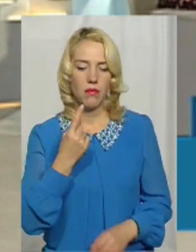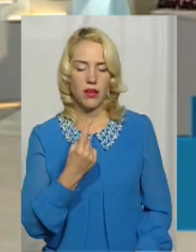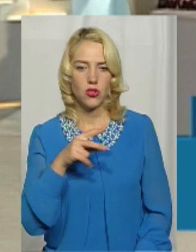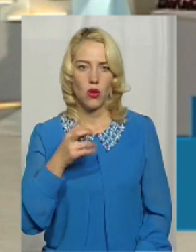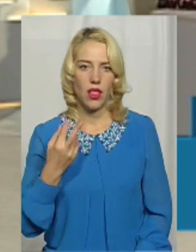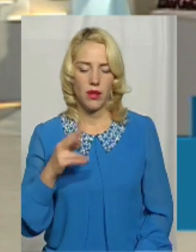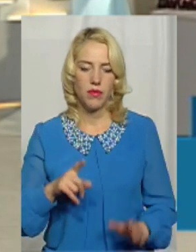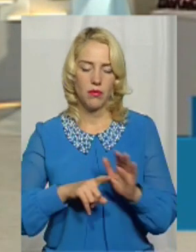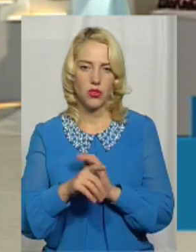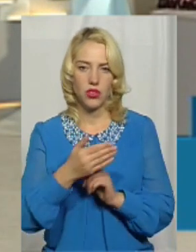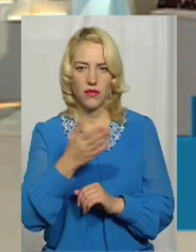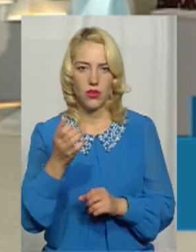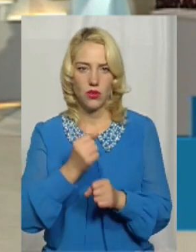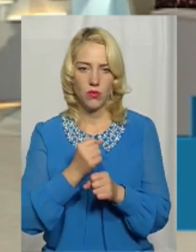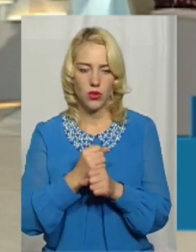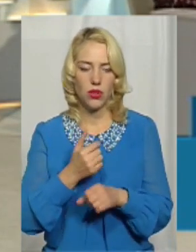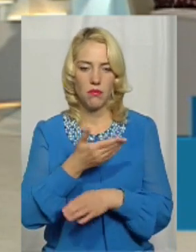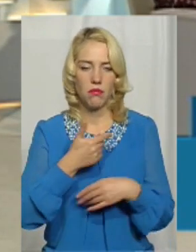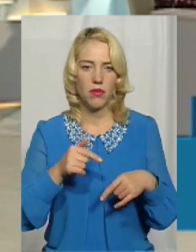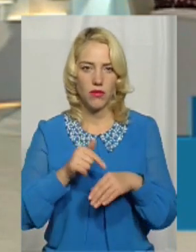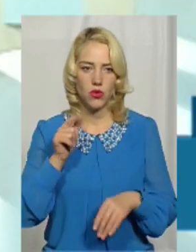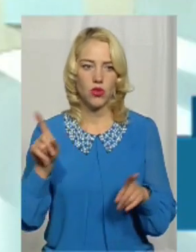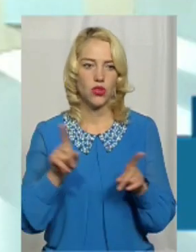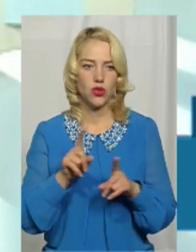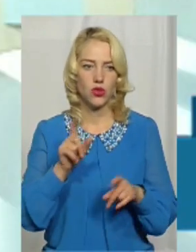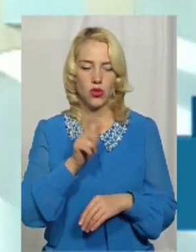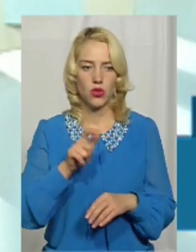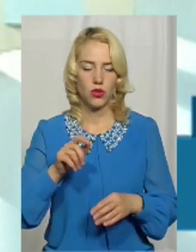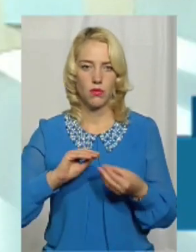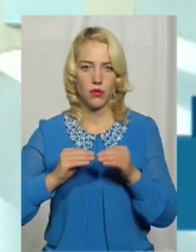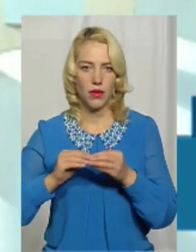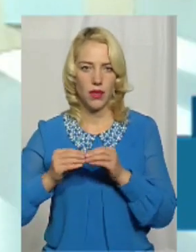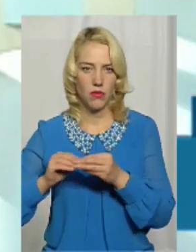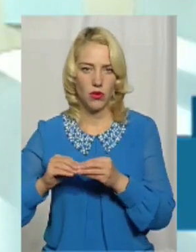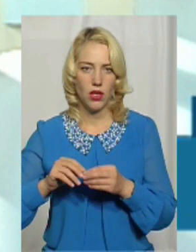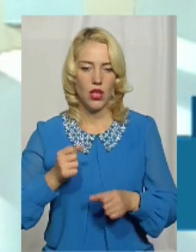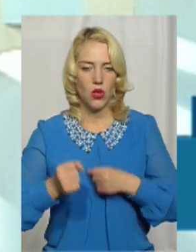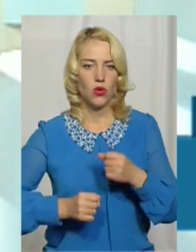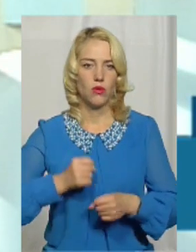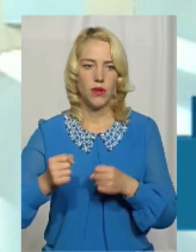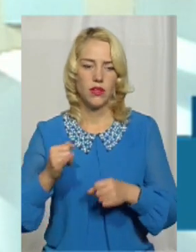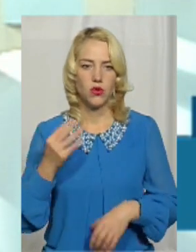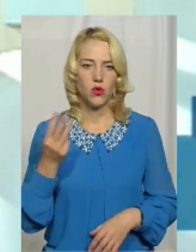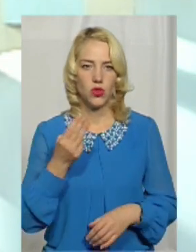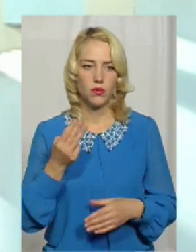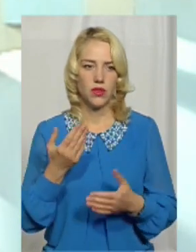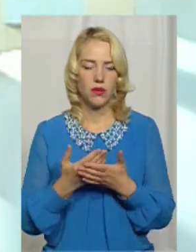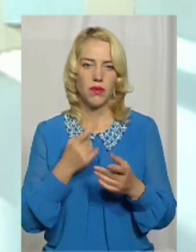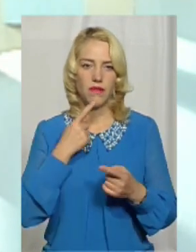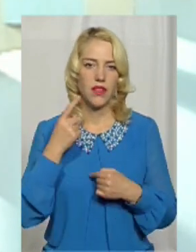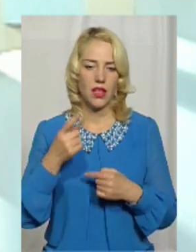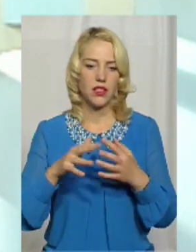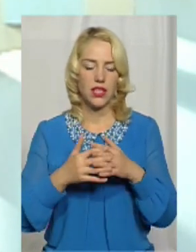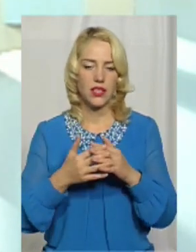вони розпочали свою роботу, ми відчули, що людям проблемно трошки добиратися в Шепетівку з віддалених